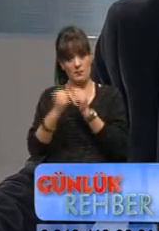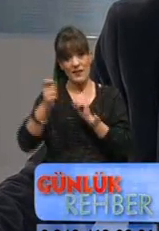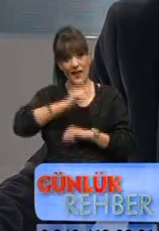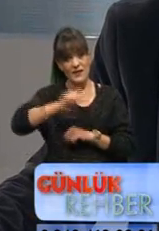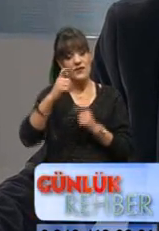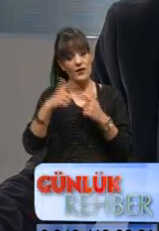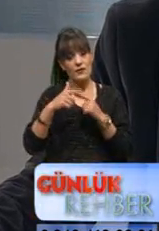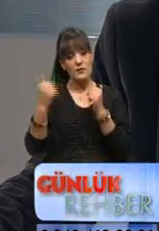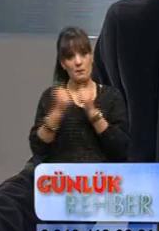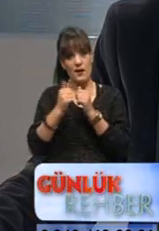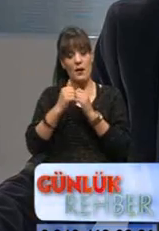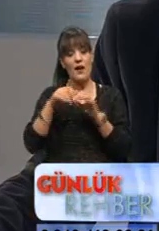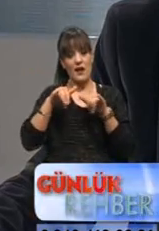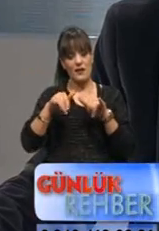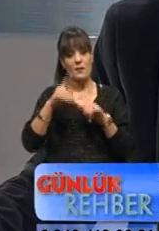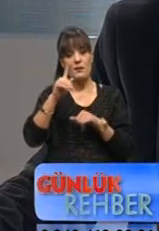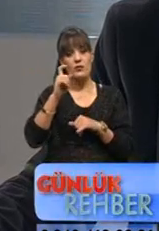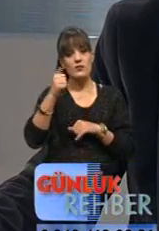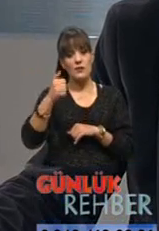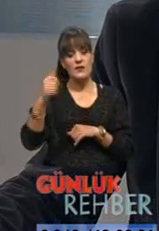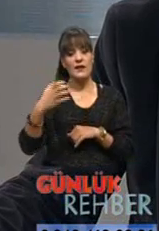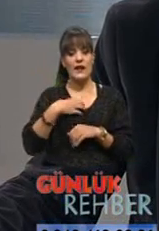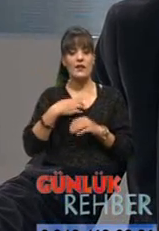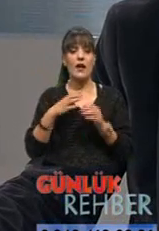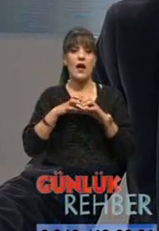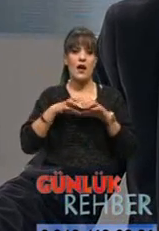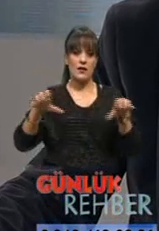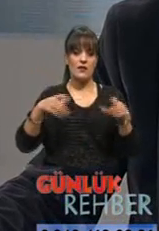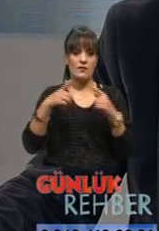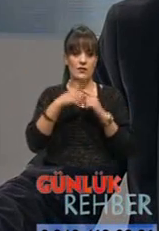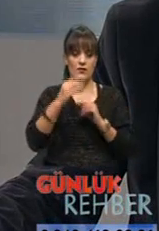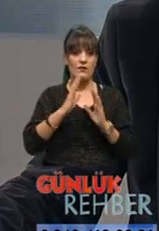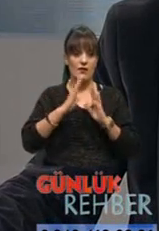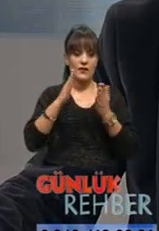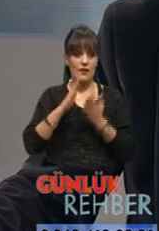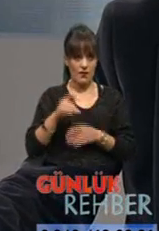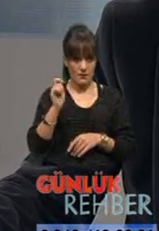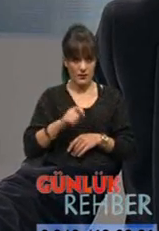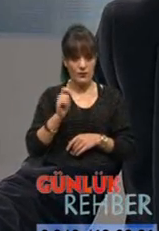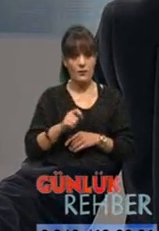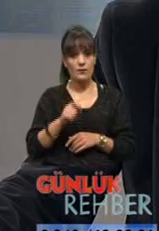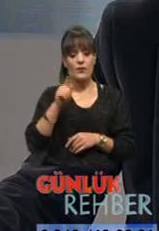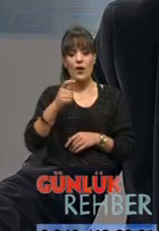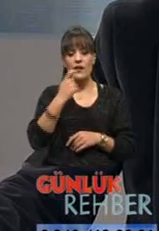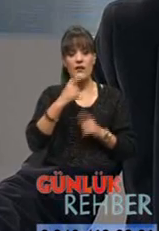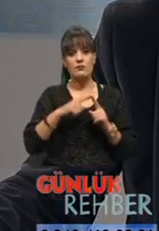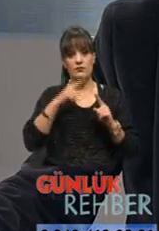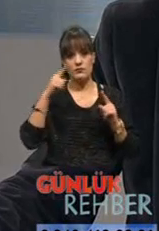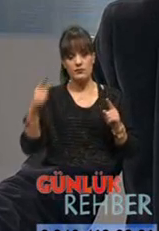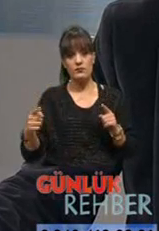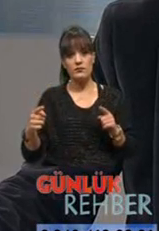altındayken 1966'da kendisi ayrı bir federasyon olarak faaliyetlerini sürdürüyor. O yıldan bu yana